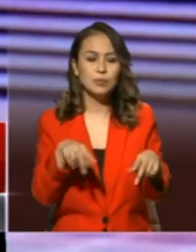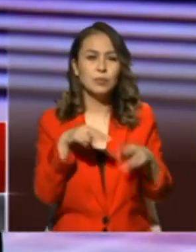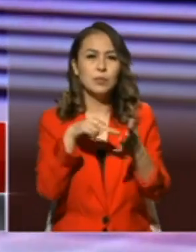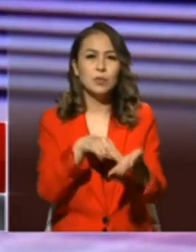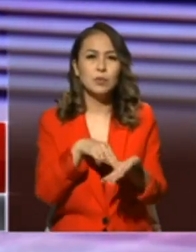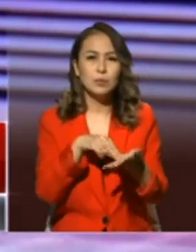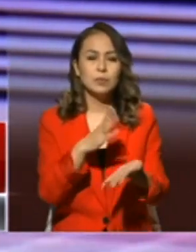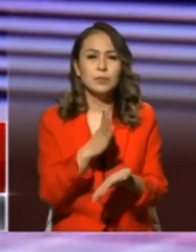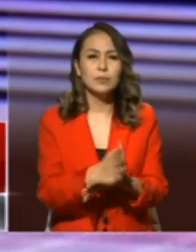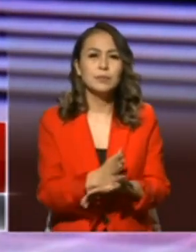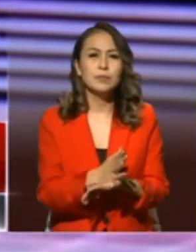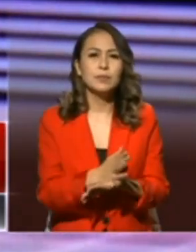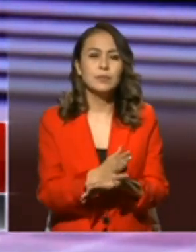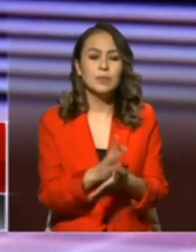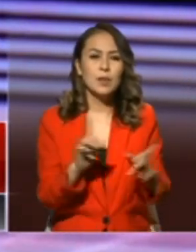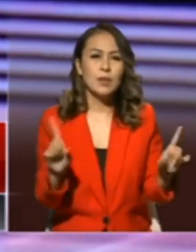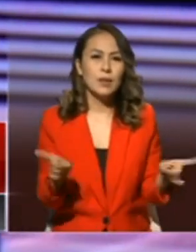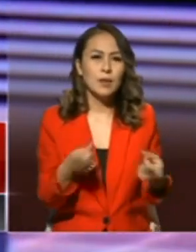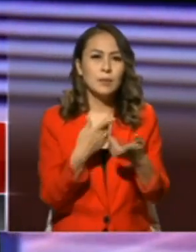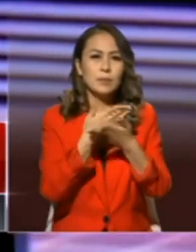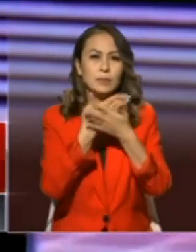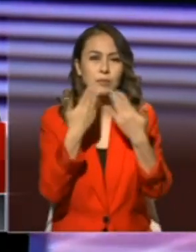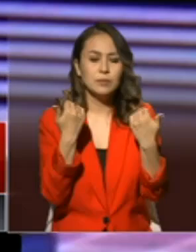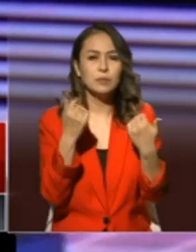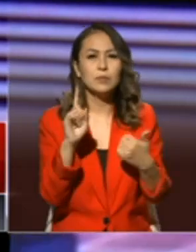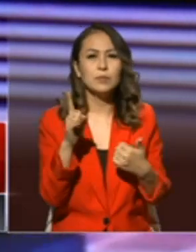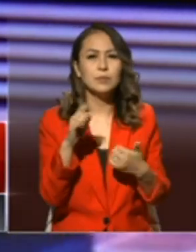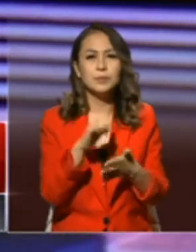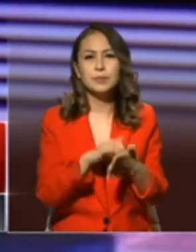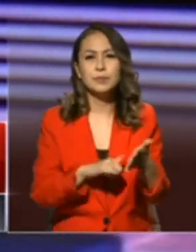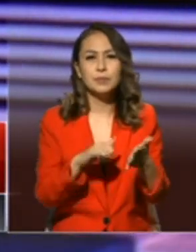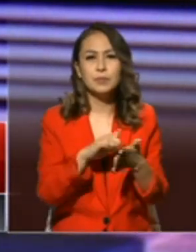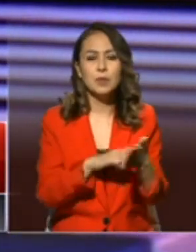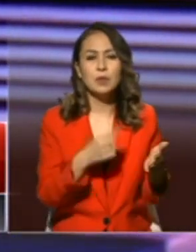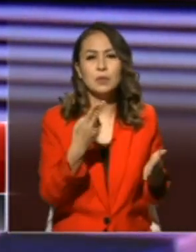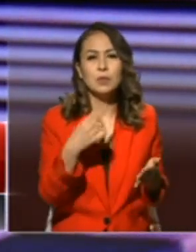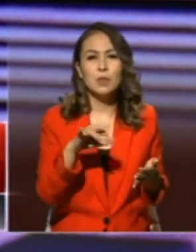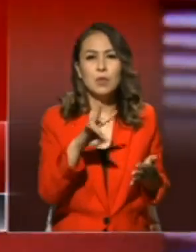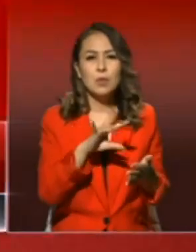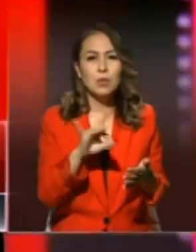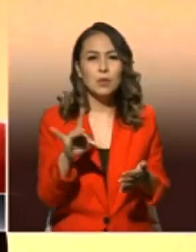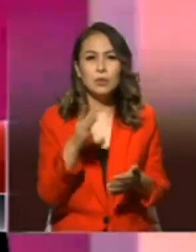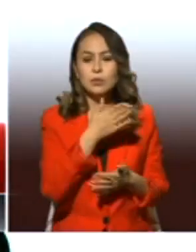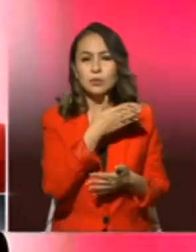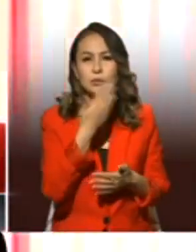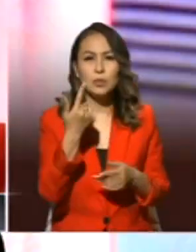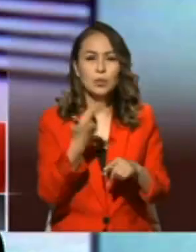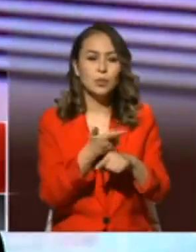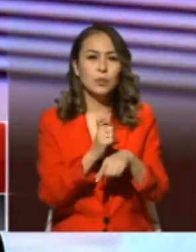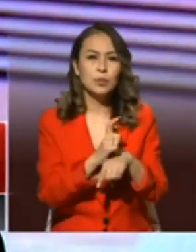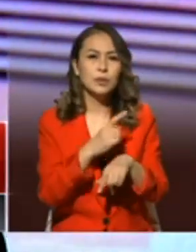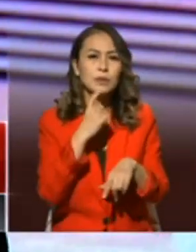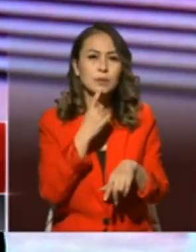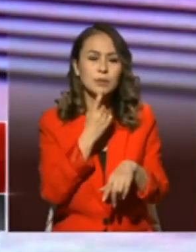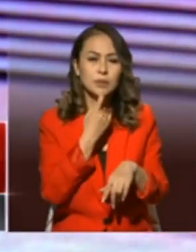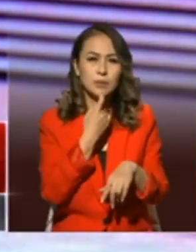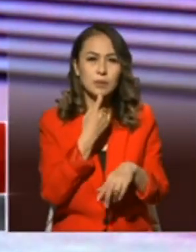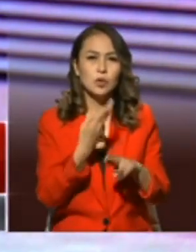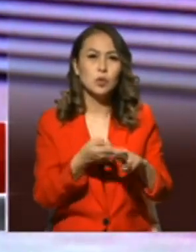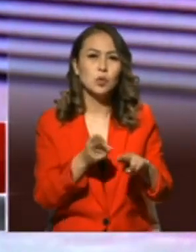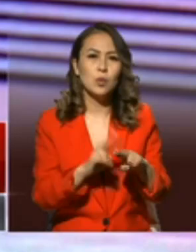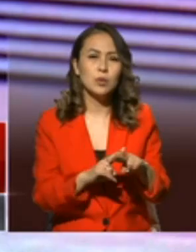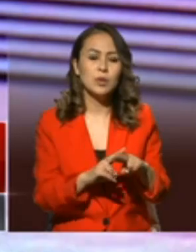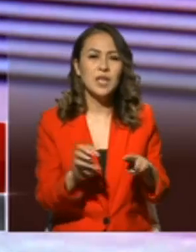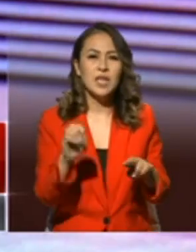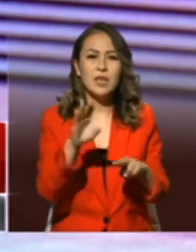надо. Дамма же откан транспортологи себе бы донор жок. Майтип донор да алу өте қиын тускандарнан. Ал Европа да